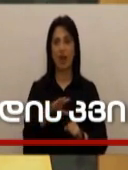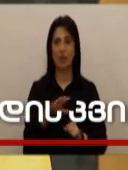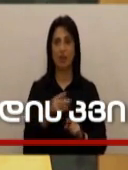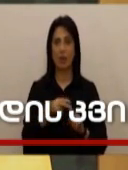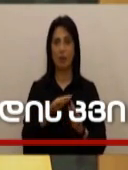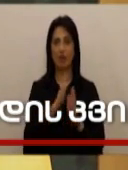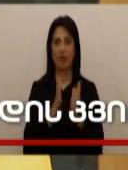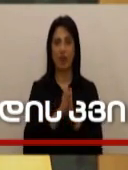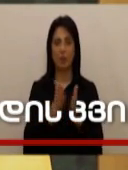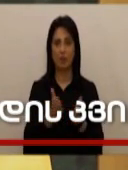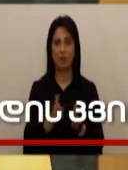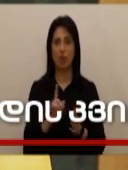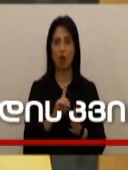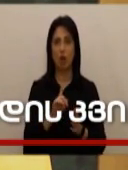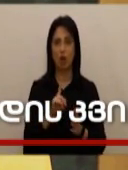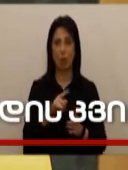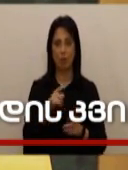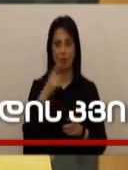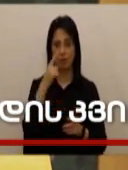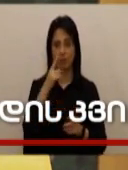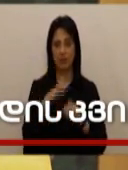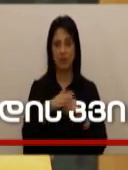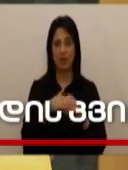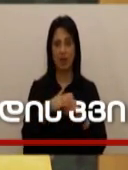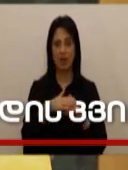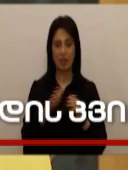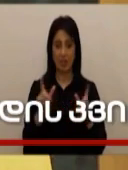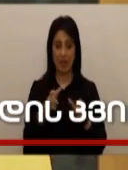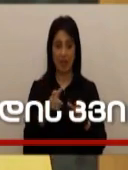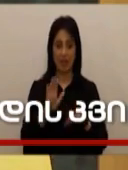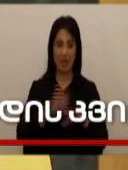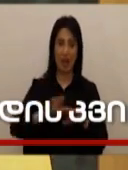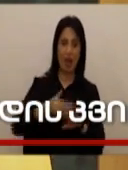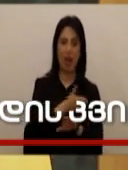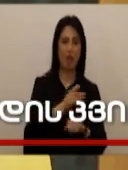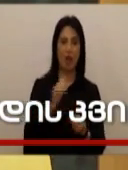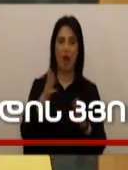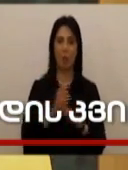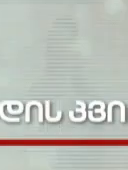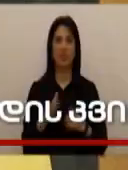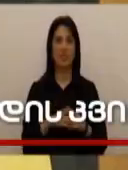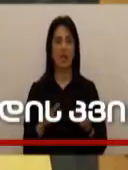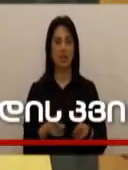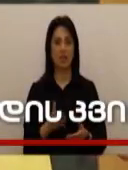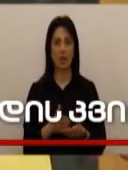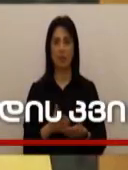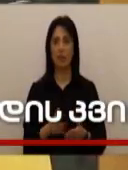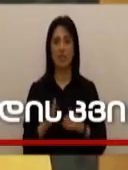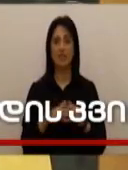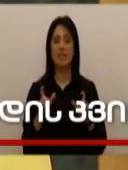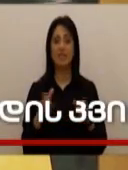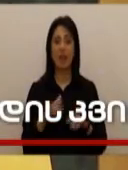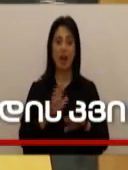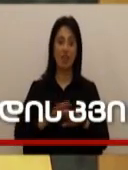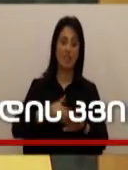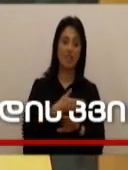ამ ყველაფრისთვის, რომ გვერდისავლა არ მოხდეს, სანქციებისთვის გვერდისავლა არ მოხდეს. Da, este ce vor găi opoziția. Anu sancțiile, pentru că gurdi